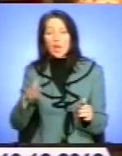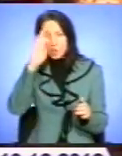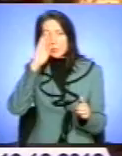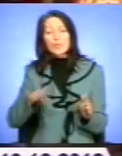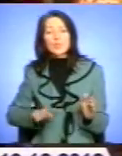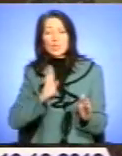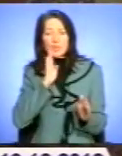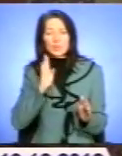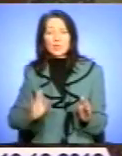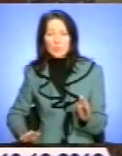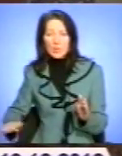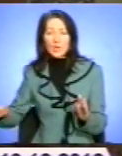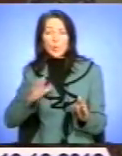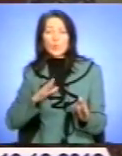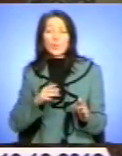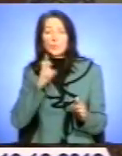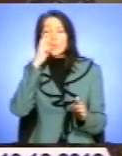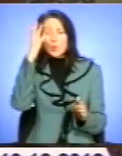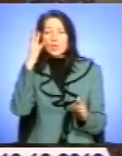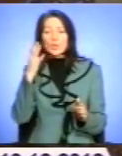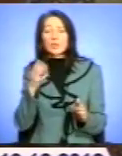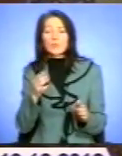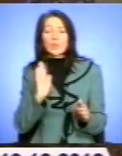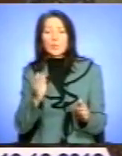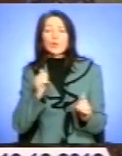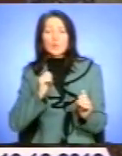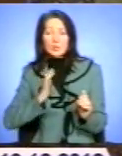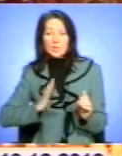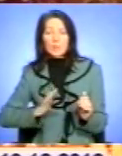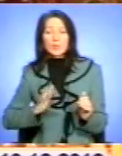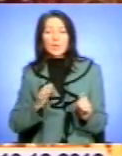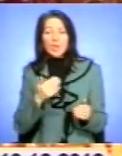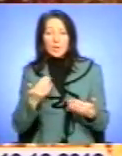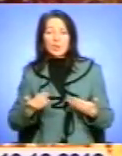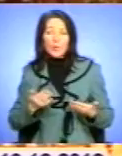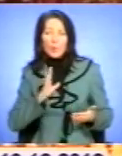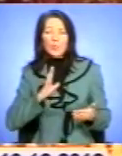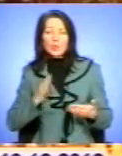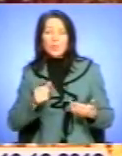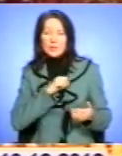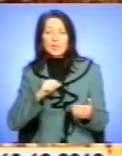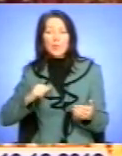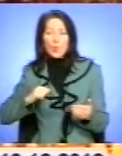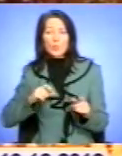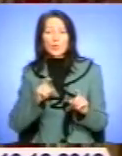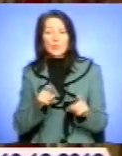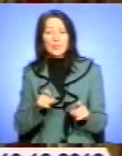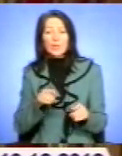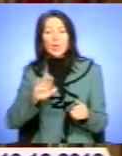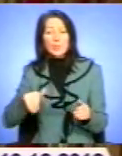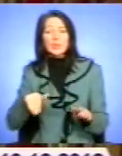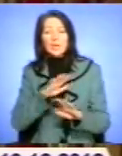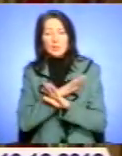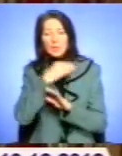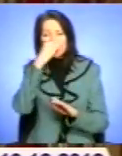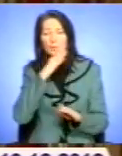він виявив схильність до суворого стримування і полюбляв бути на самоті. Після смерті батьків Микола роздав свою спадщину бідним